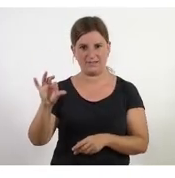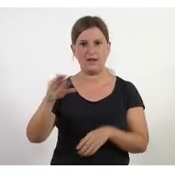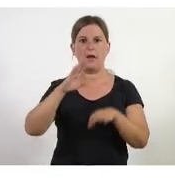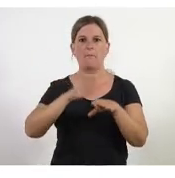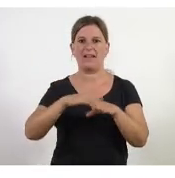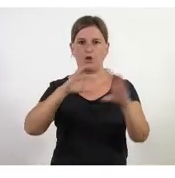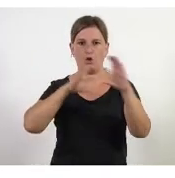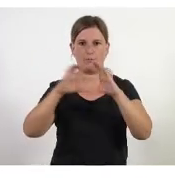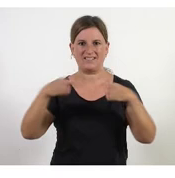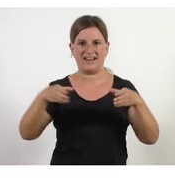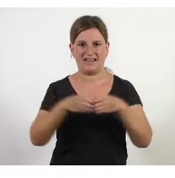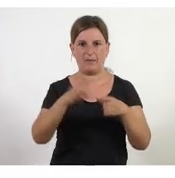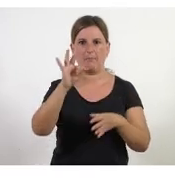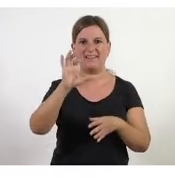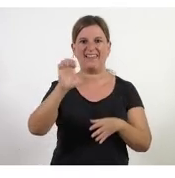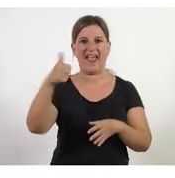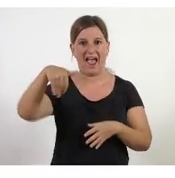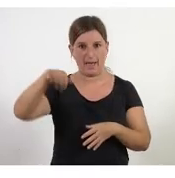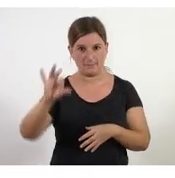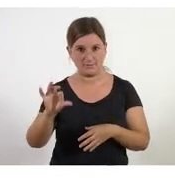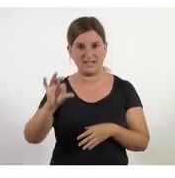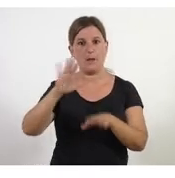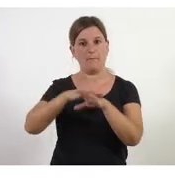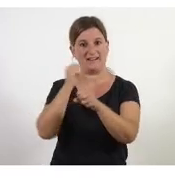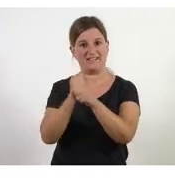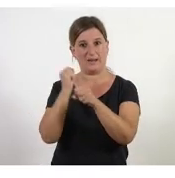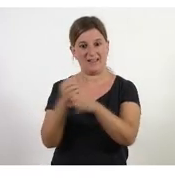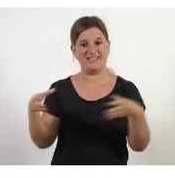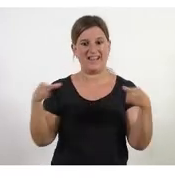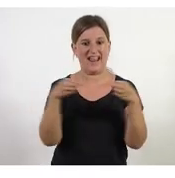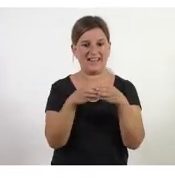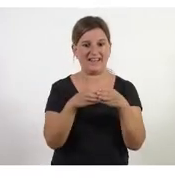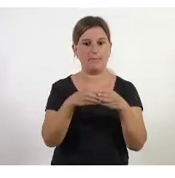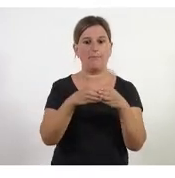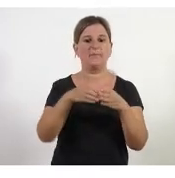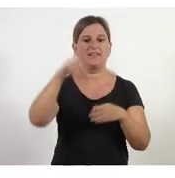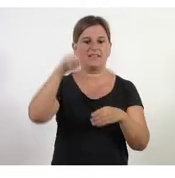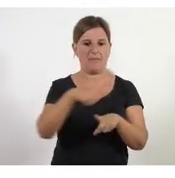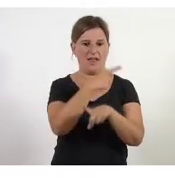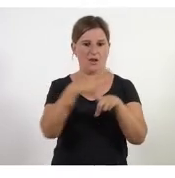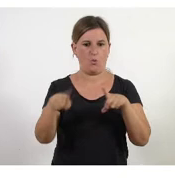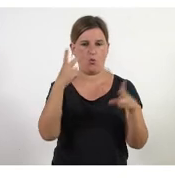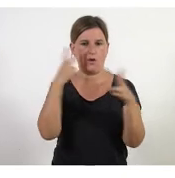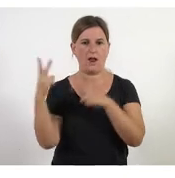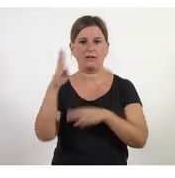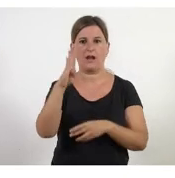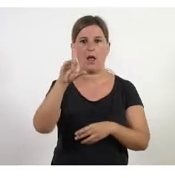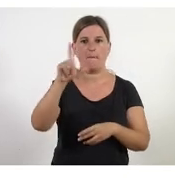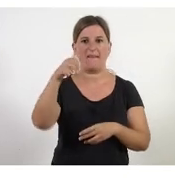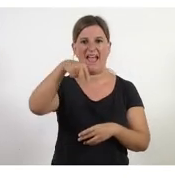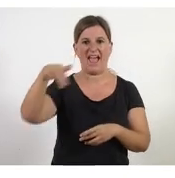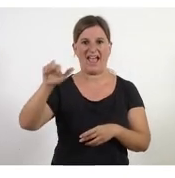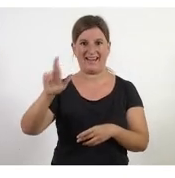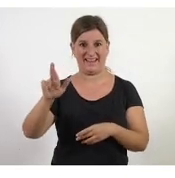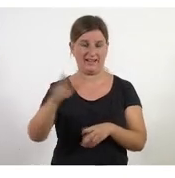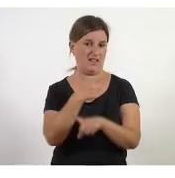Teams i per tasques amb l'equip farem servir Planner, d'acord? I aquí és la primera gran diferència respecte a